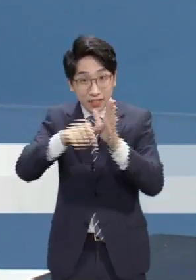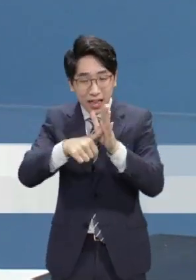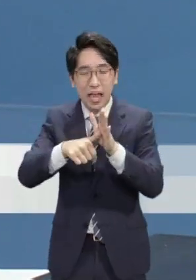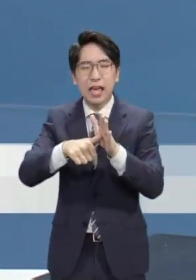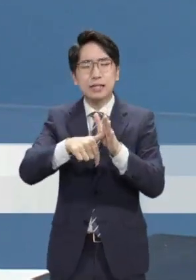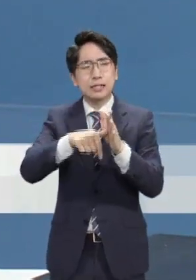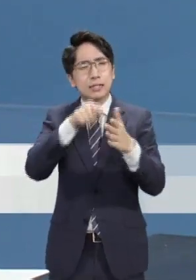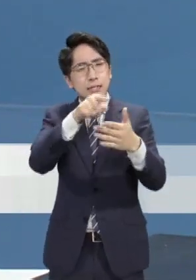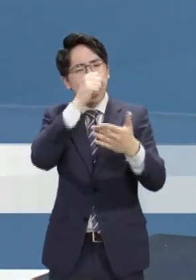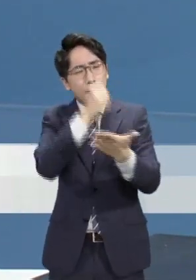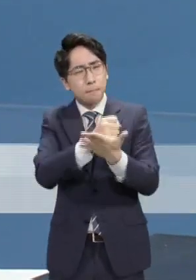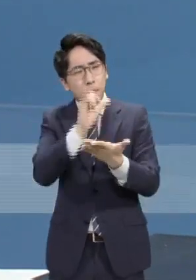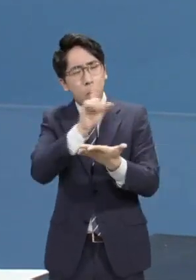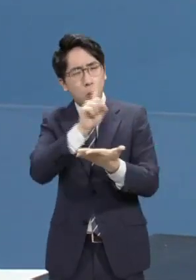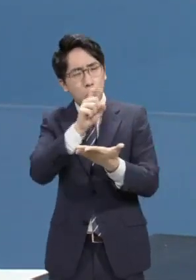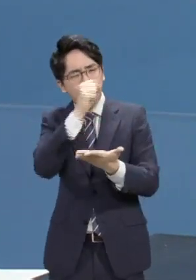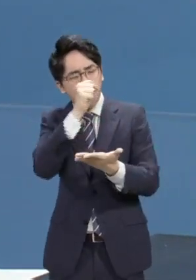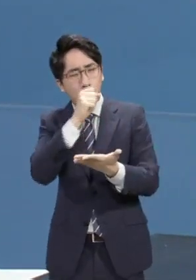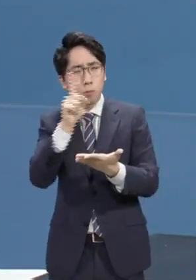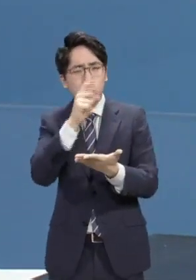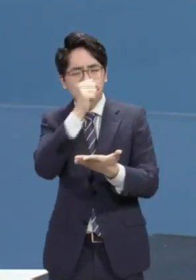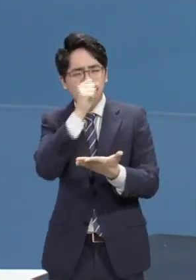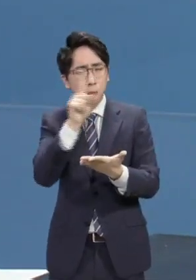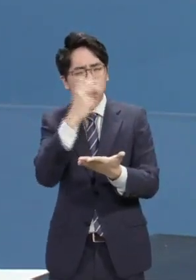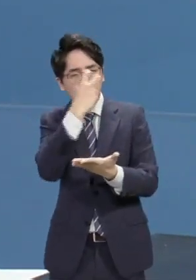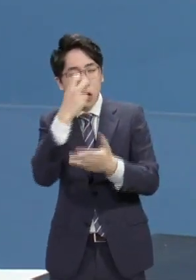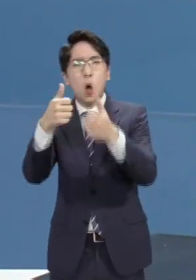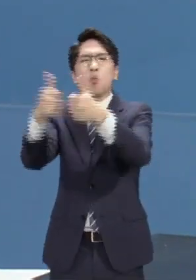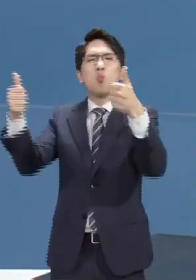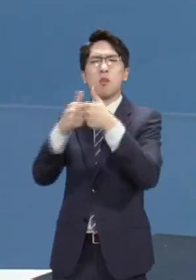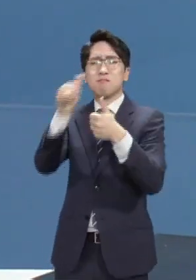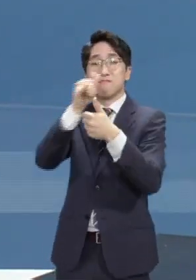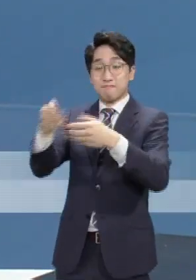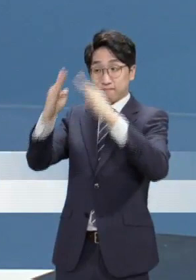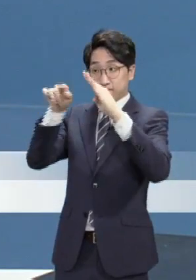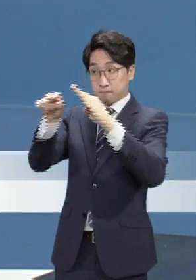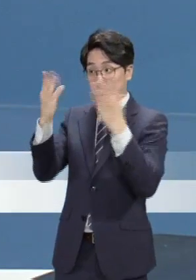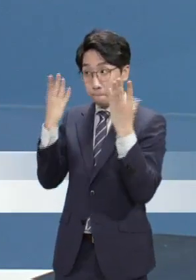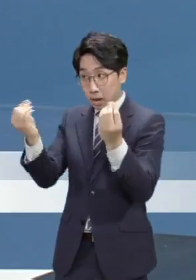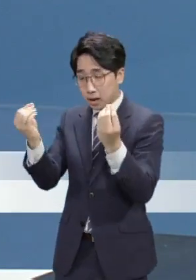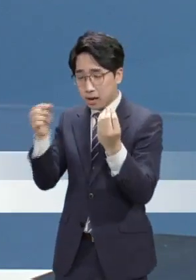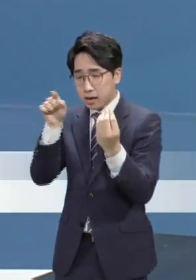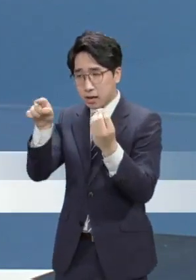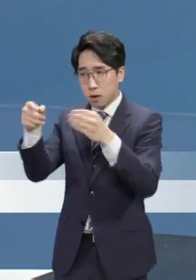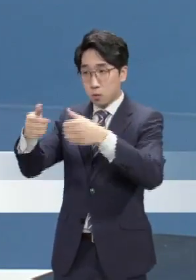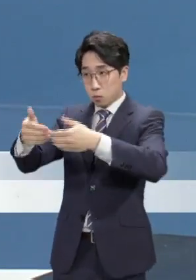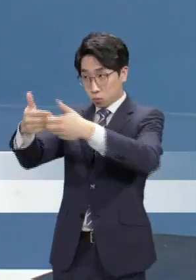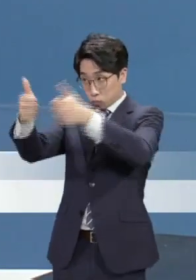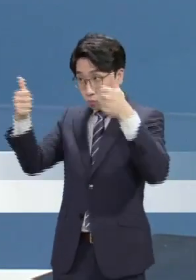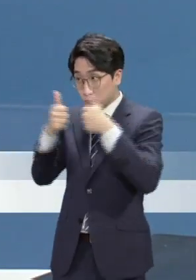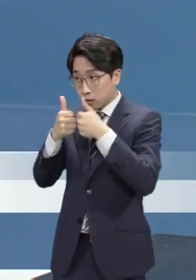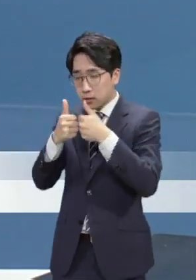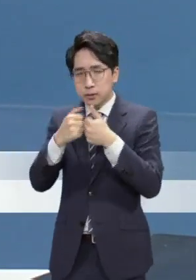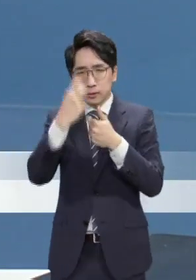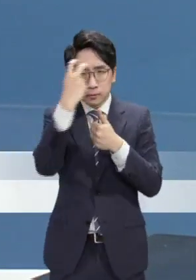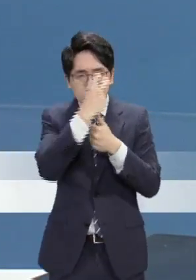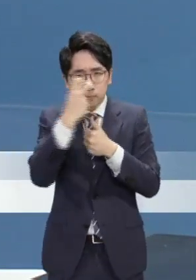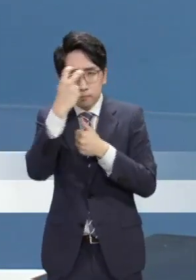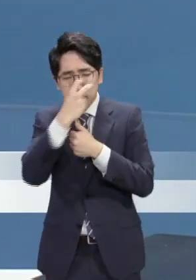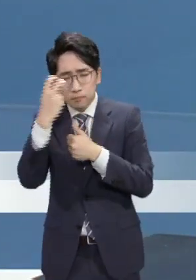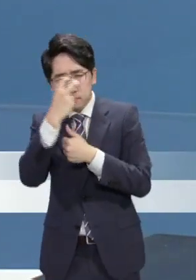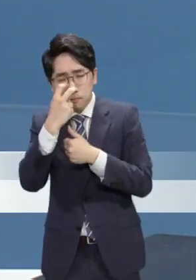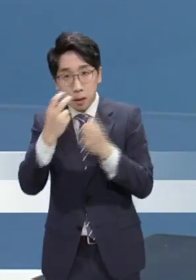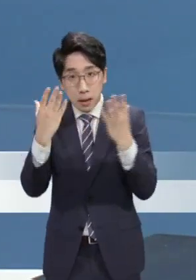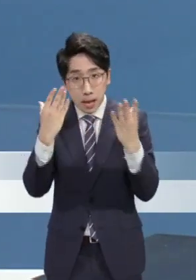심사를 통해서 우선 추진 대상지를 선정하고 때 이렇게 솔 씨가 고무를 통해서 밝혔습니다 어느 정도의 윤곽은 따라서